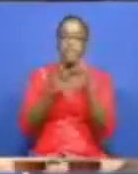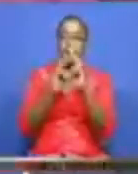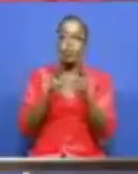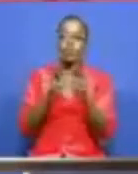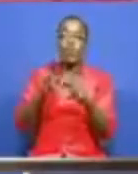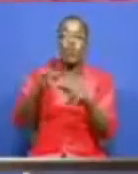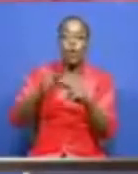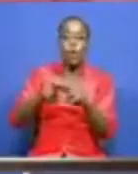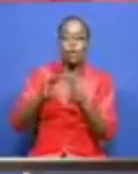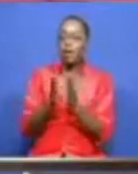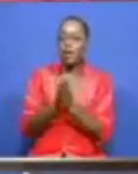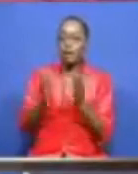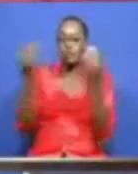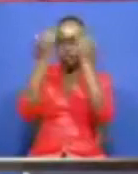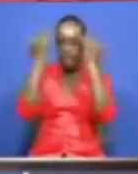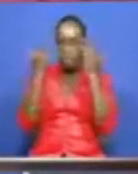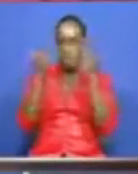mahakama.